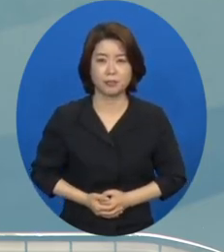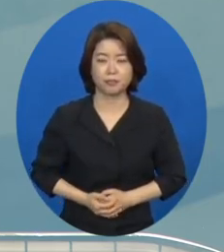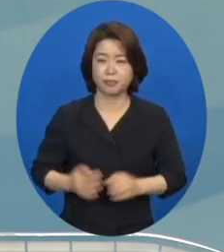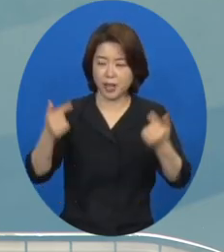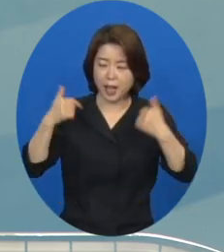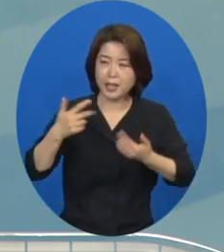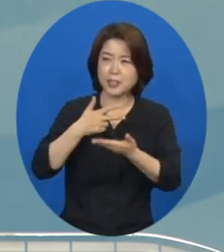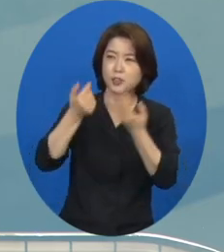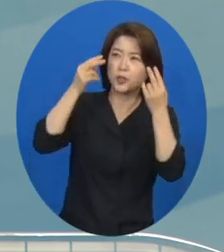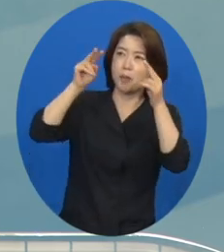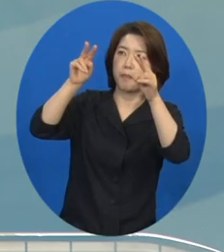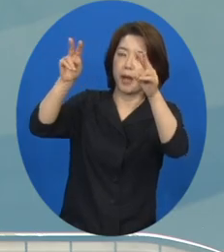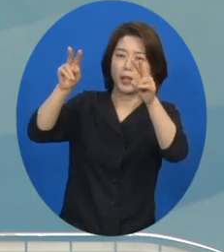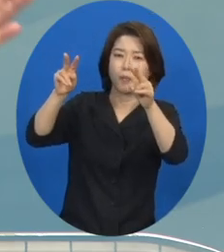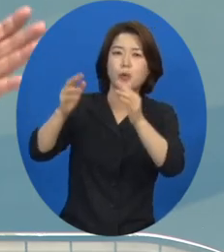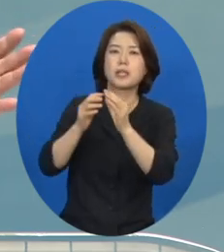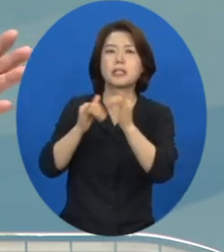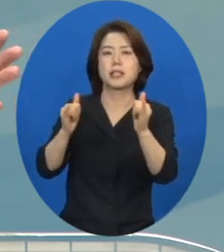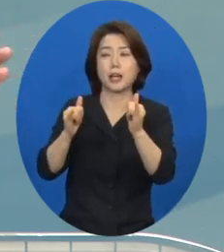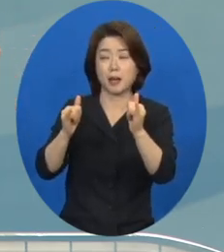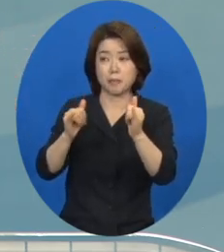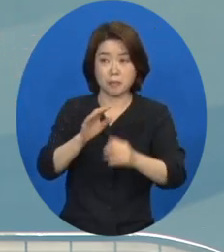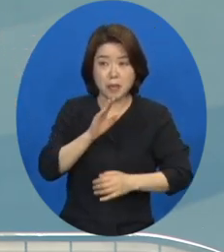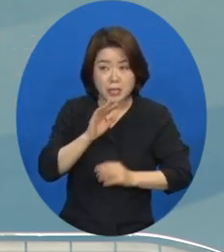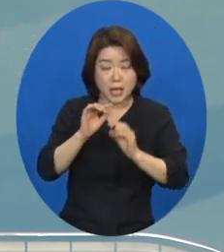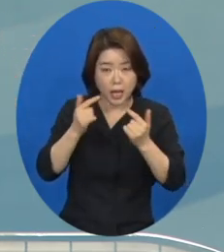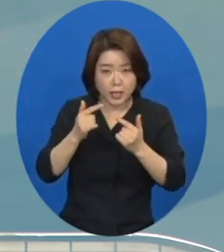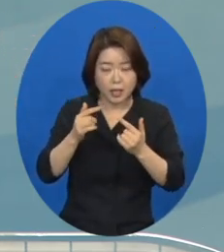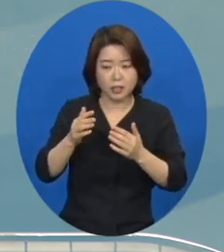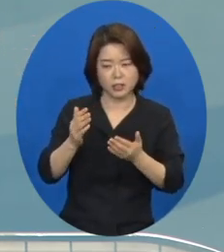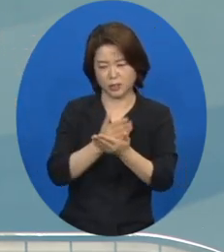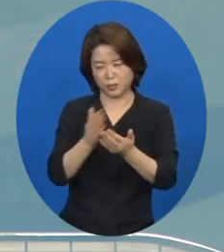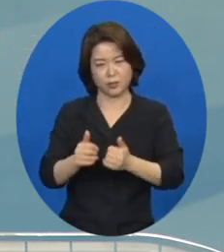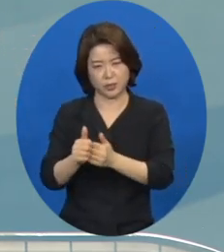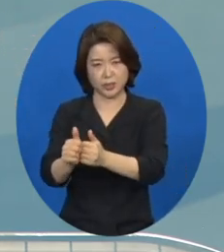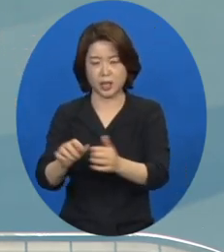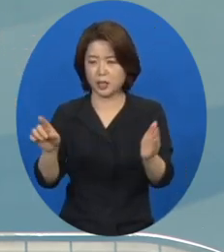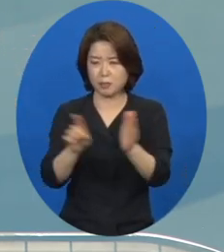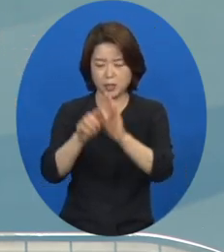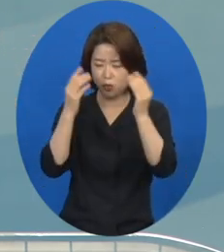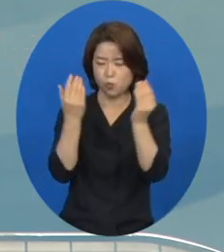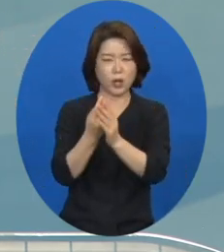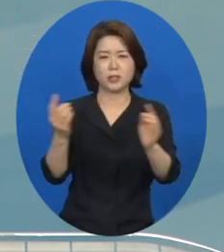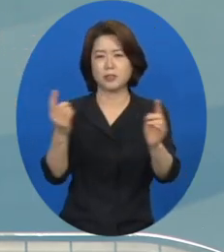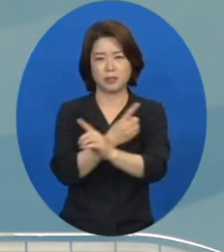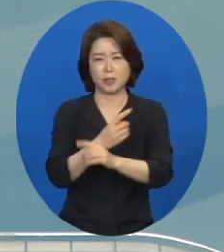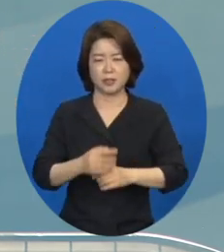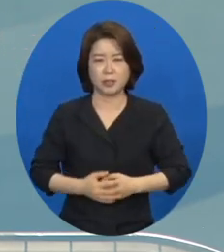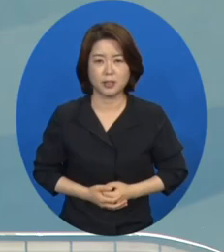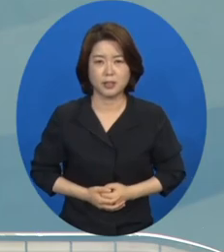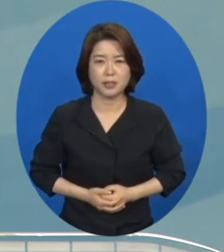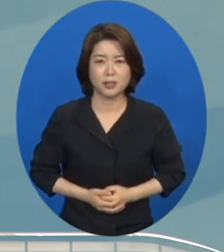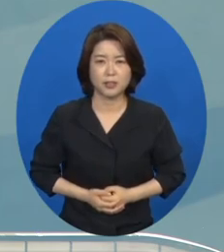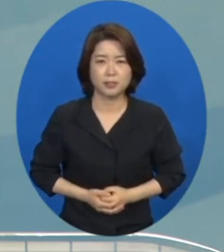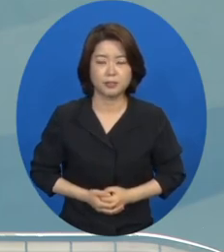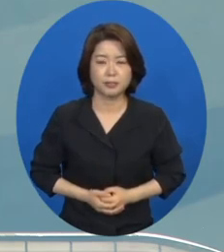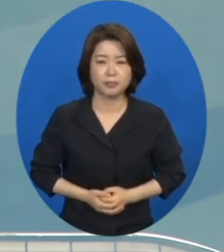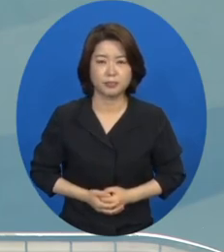늘 주님 바라보는 사람인지 아닌지에 따라 믿음이 완전히 달라져요.